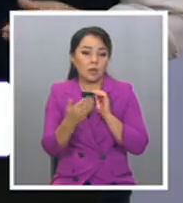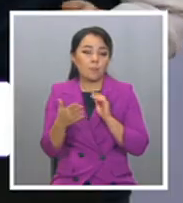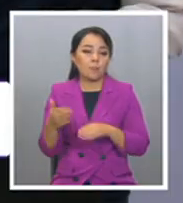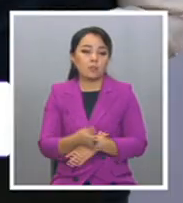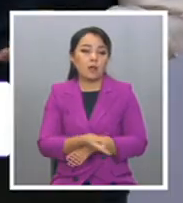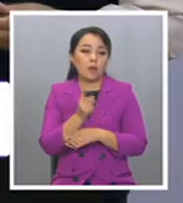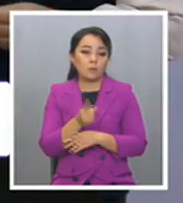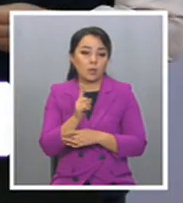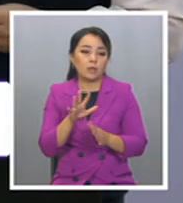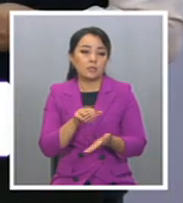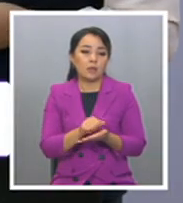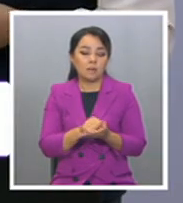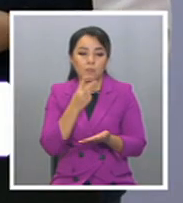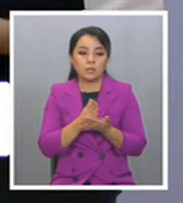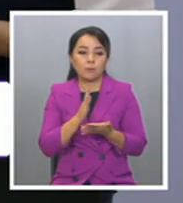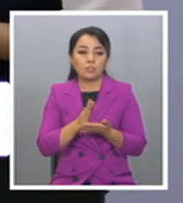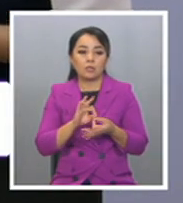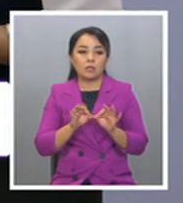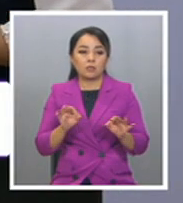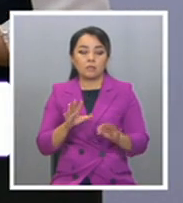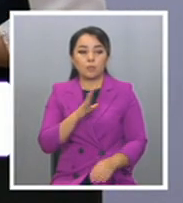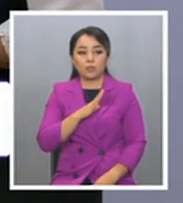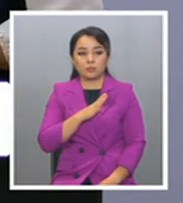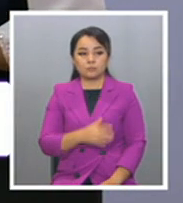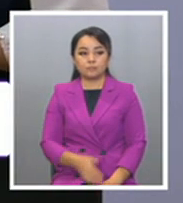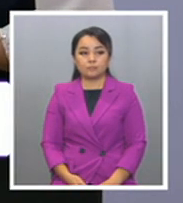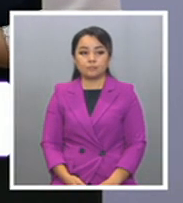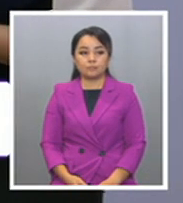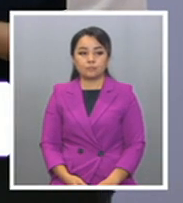аулаумен айналысатындығы туралы айтқан.